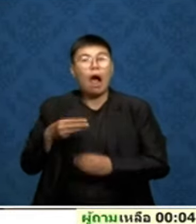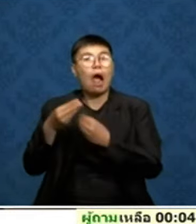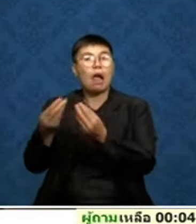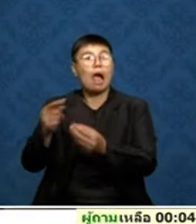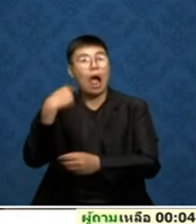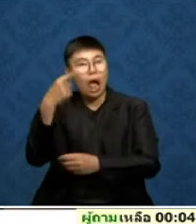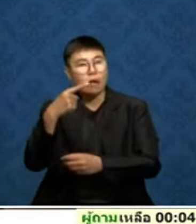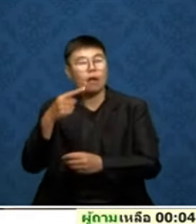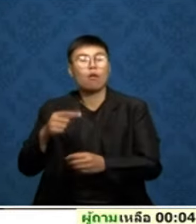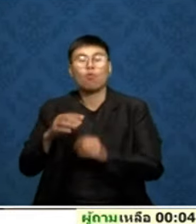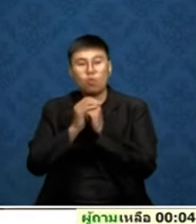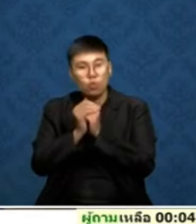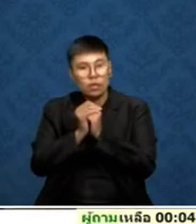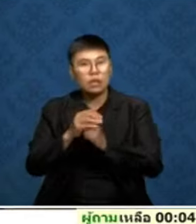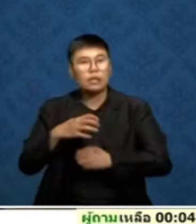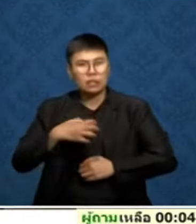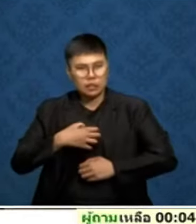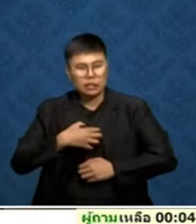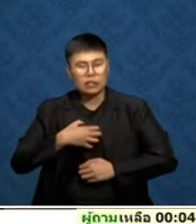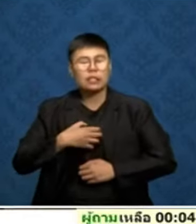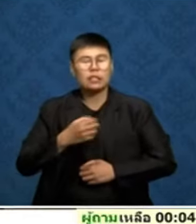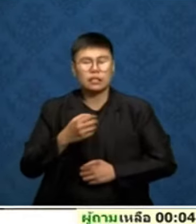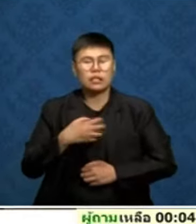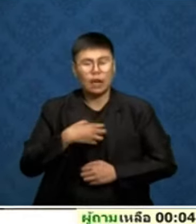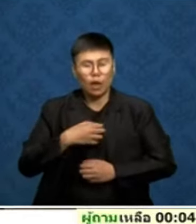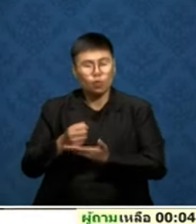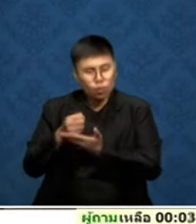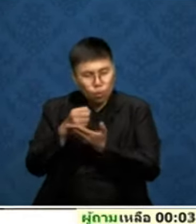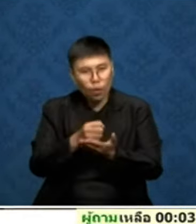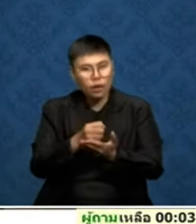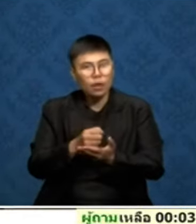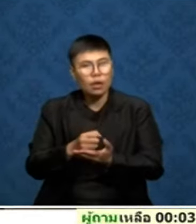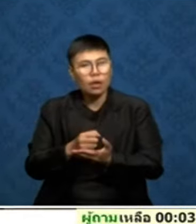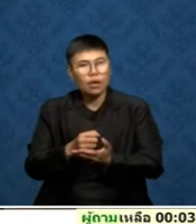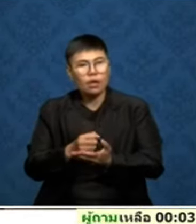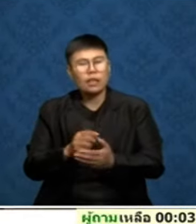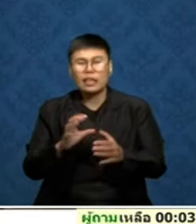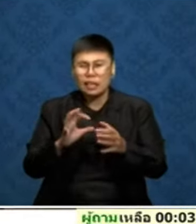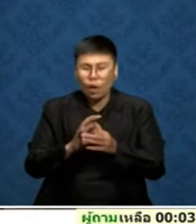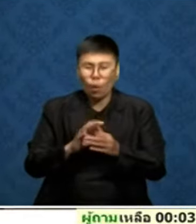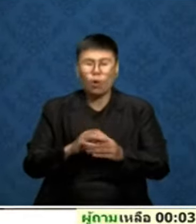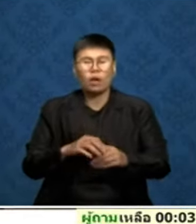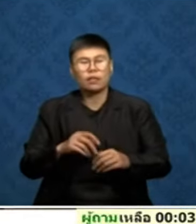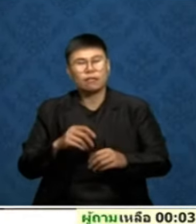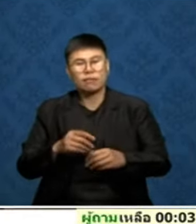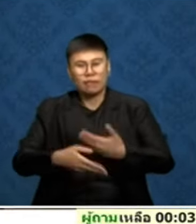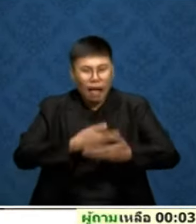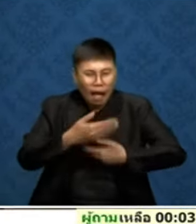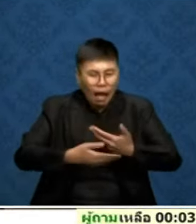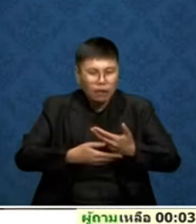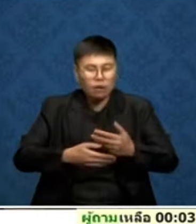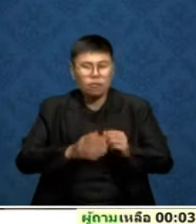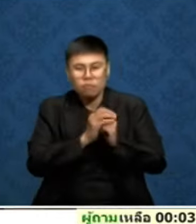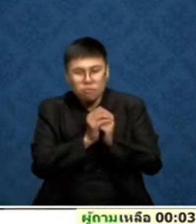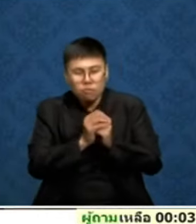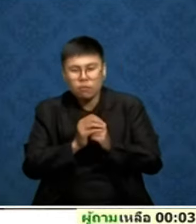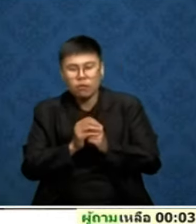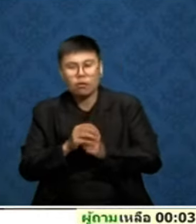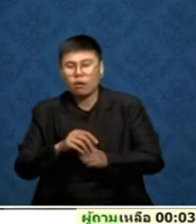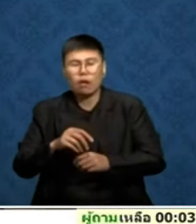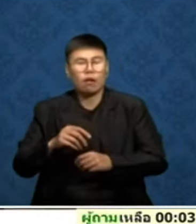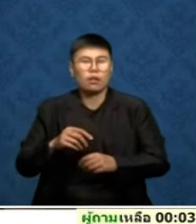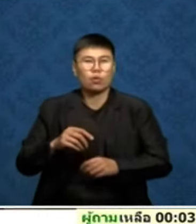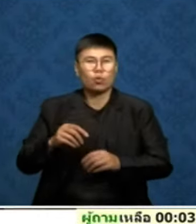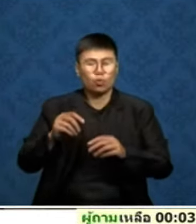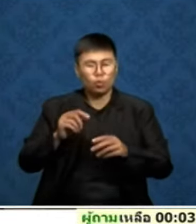ช่วยหามาตรการที่เหมาะสมดูแลเรื่องนี้ทีครับเลิกอ้างเรื่องกลไกตลาดกลไกราคาได้แล้วครับตอนนี้หลายประเทศในภูมิภาคนะครับอย่างม